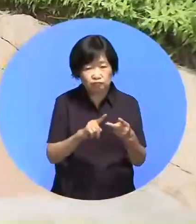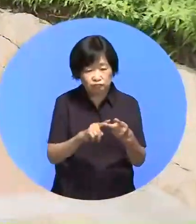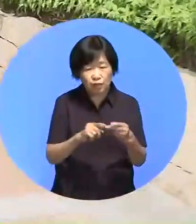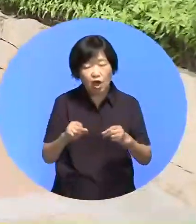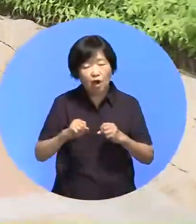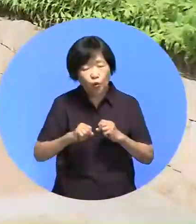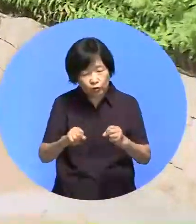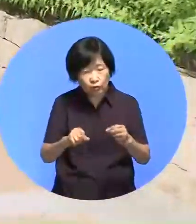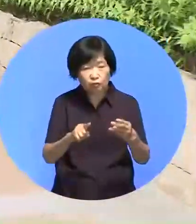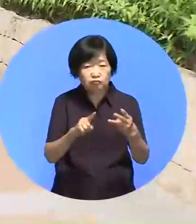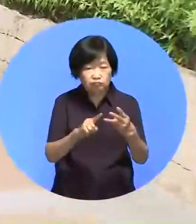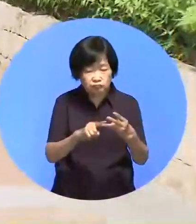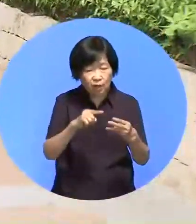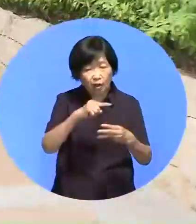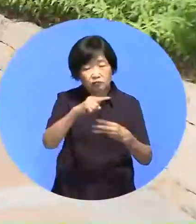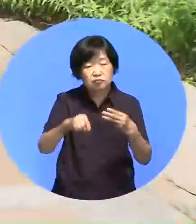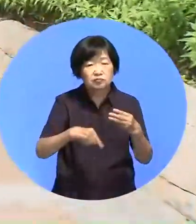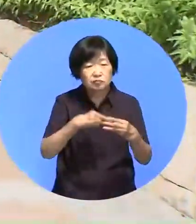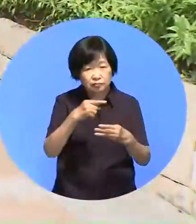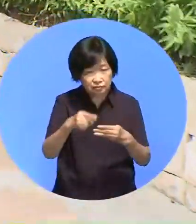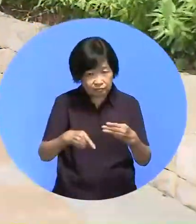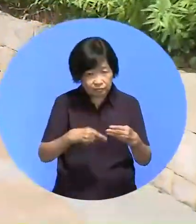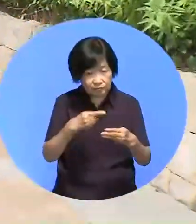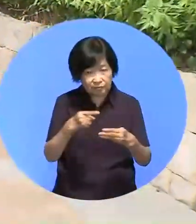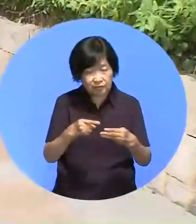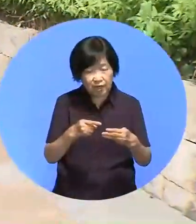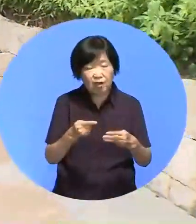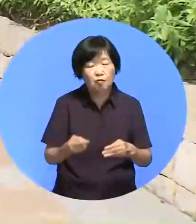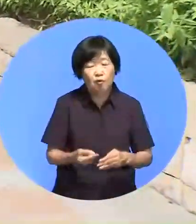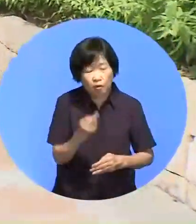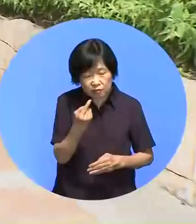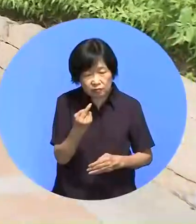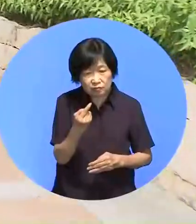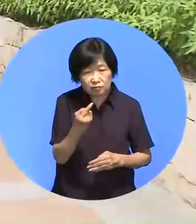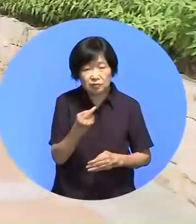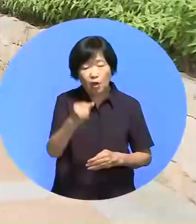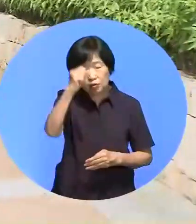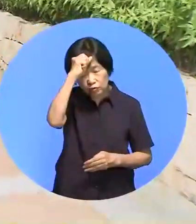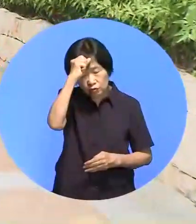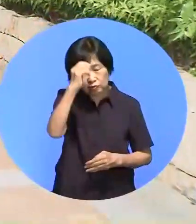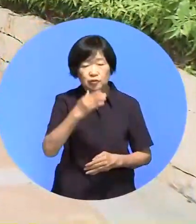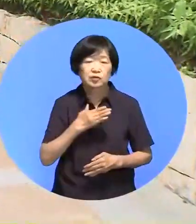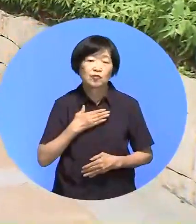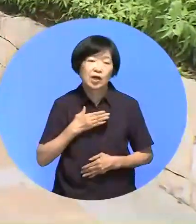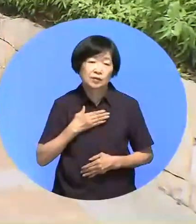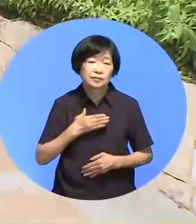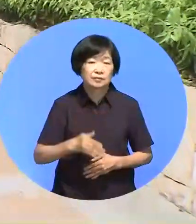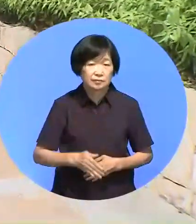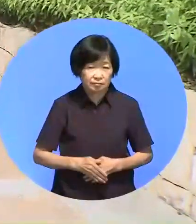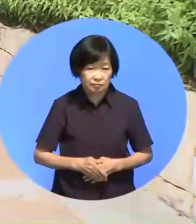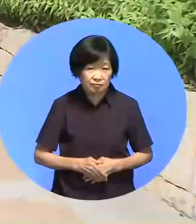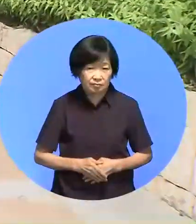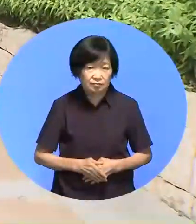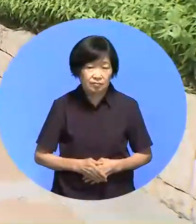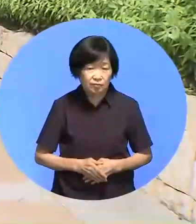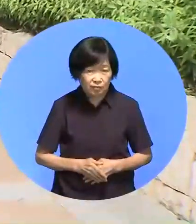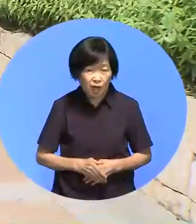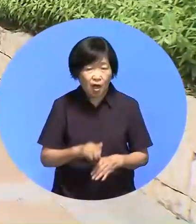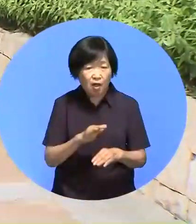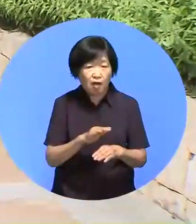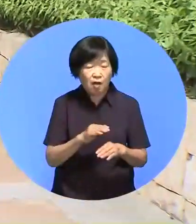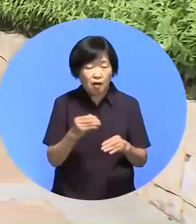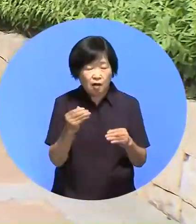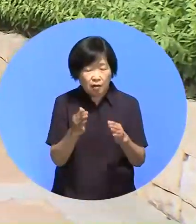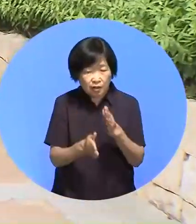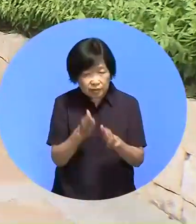要因が絡まり合って不意に起こってしまう症状だということが分かりました。 一歩間違えれば命をも脅かす